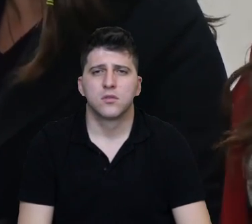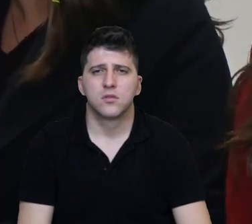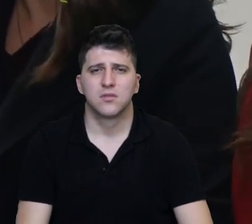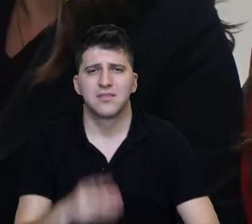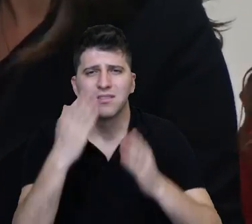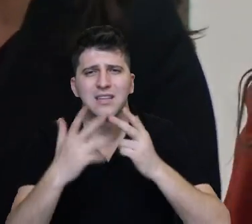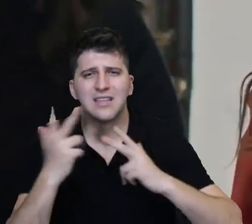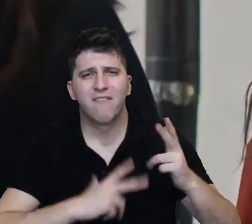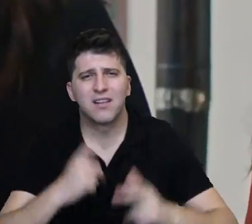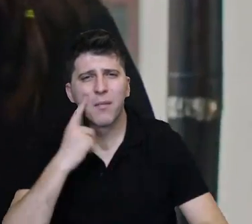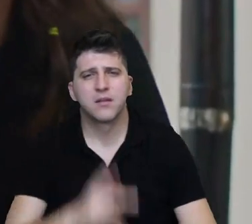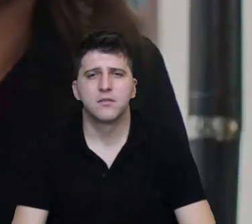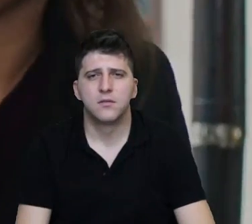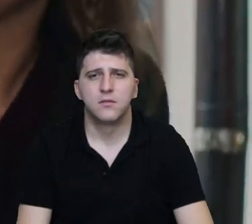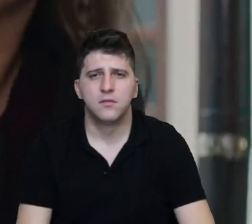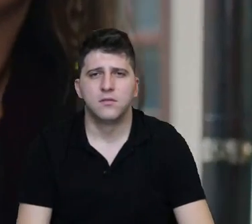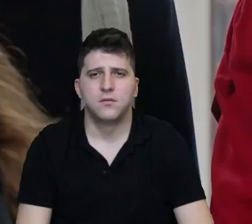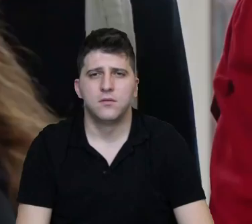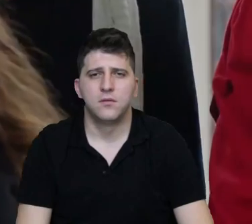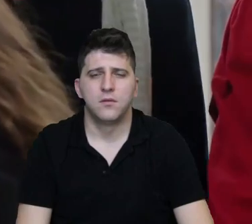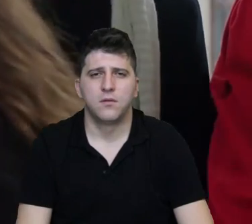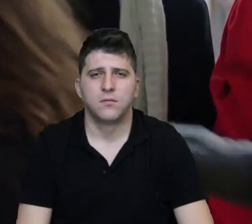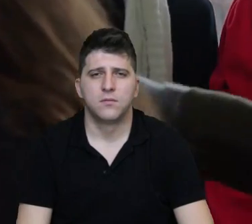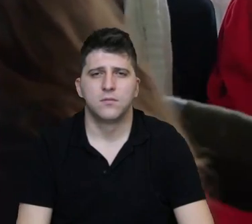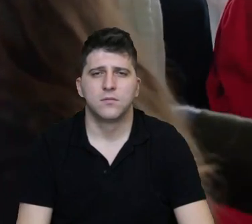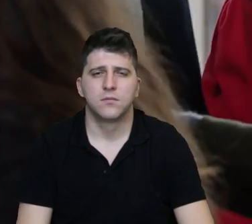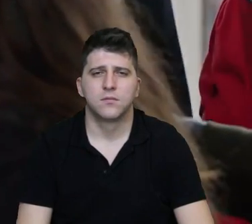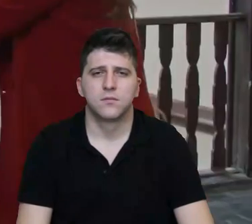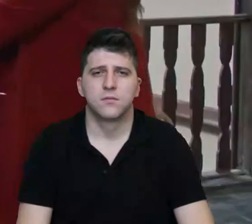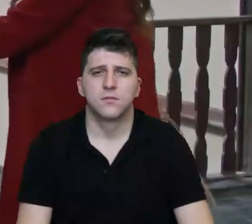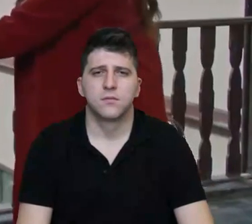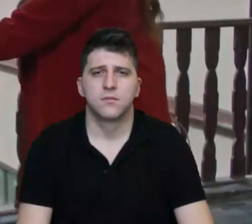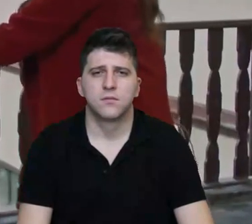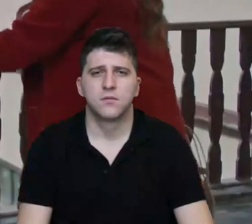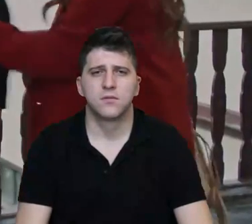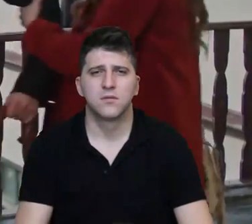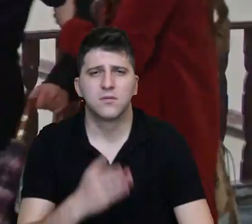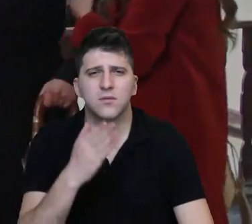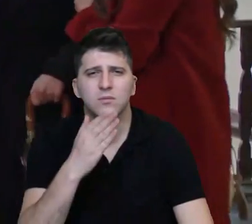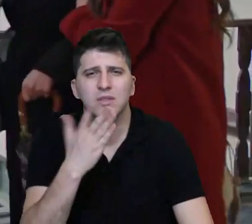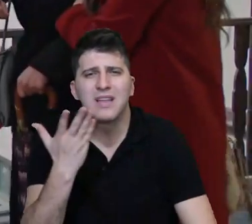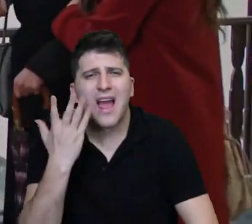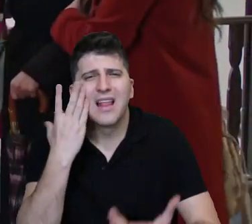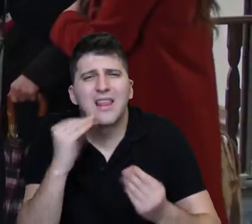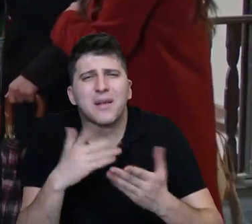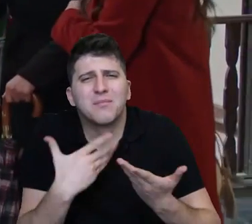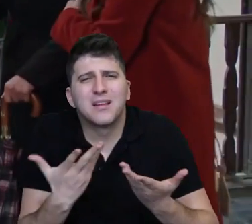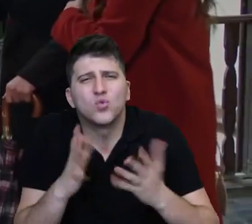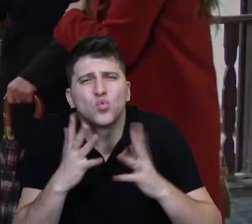Şu kılığa bak. İsmail'e yanaşıp şapkasını çıkardı. Ya bu sultanlık ne Allah aşkına